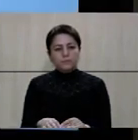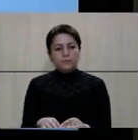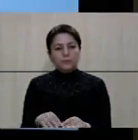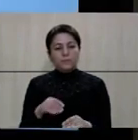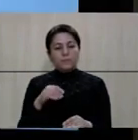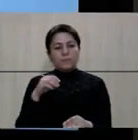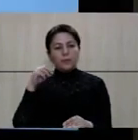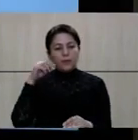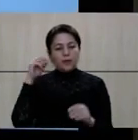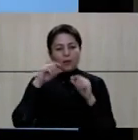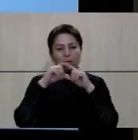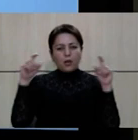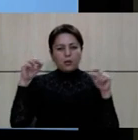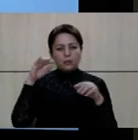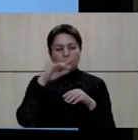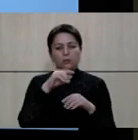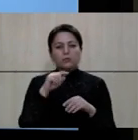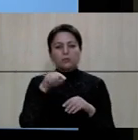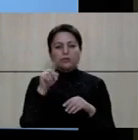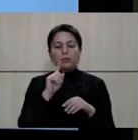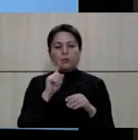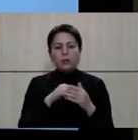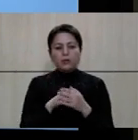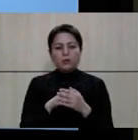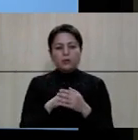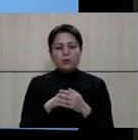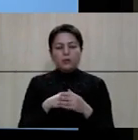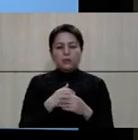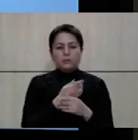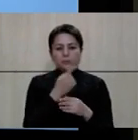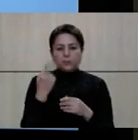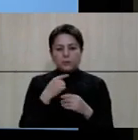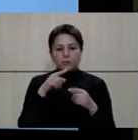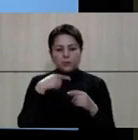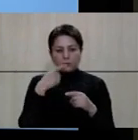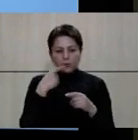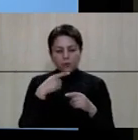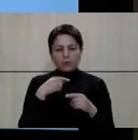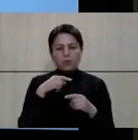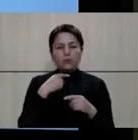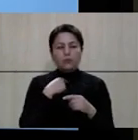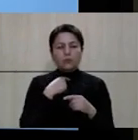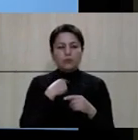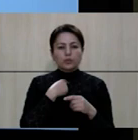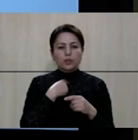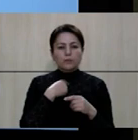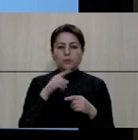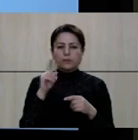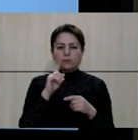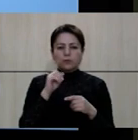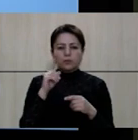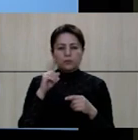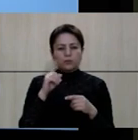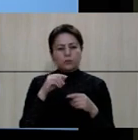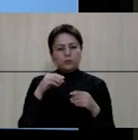Aks sado. Aks sado bu nima? Demak, biz gapirganda tovushlarimiz biron bir narsa buyumga